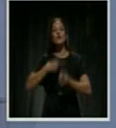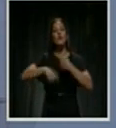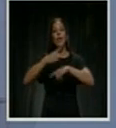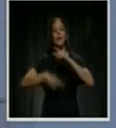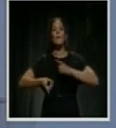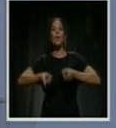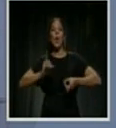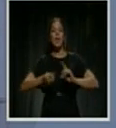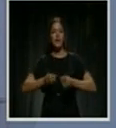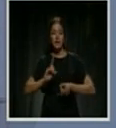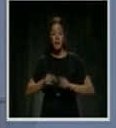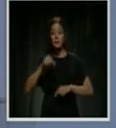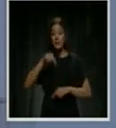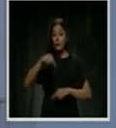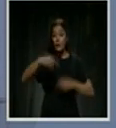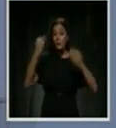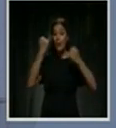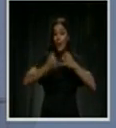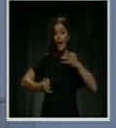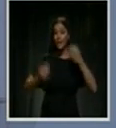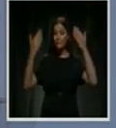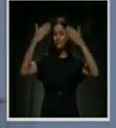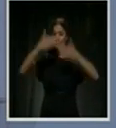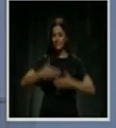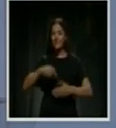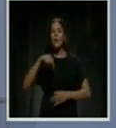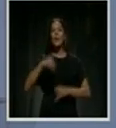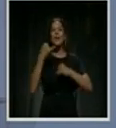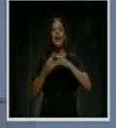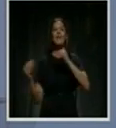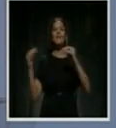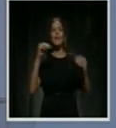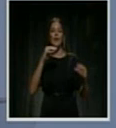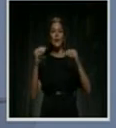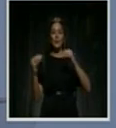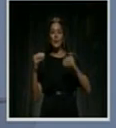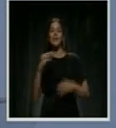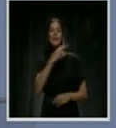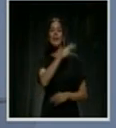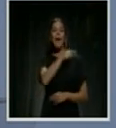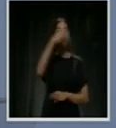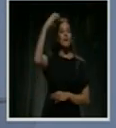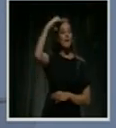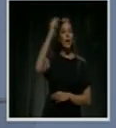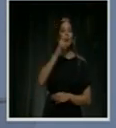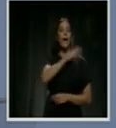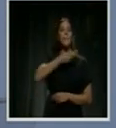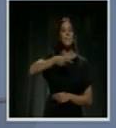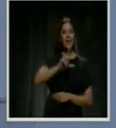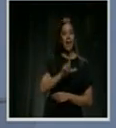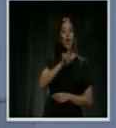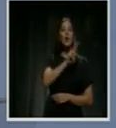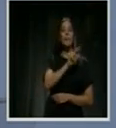skema se tiġi fit-tmiema l-lejla bid-dibattitu finali bejn il-Prim Ministru mixej tal-Partit Laburista Robert Tabela u